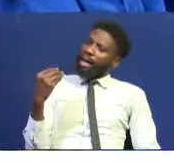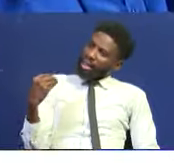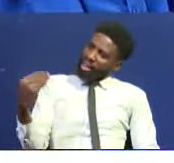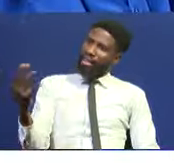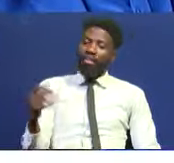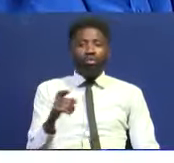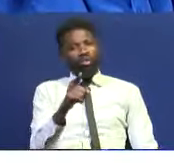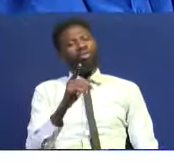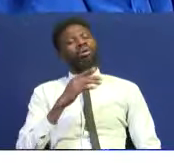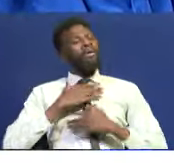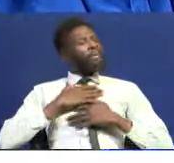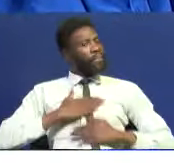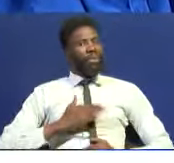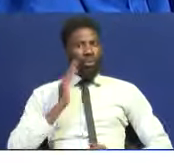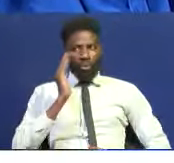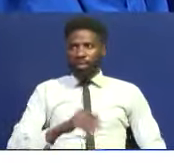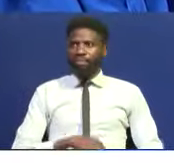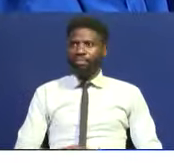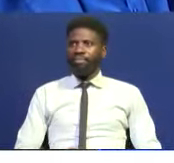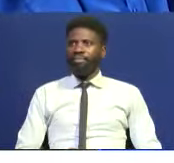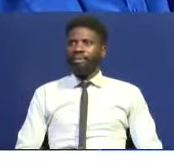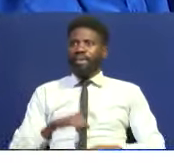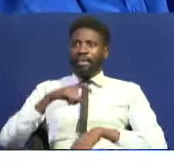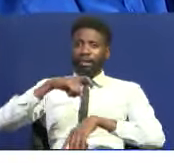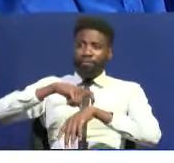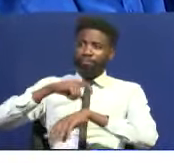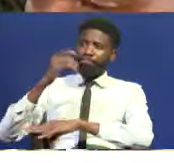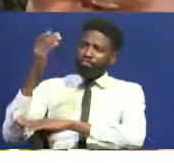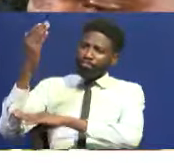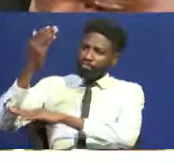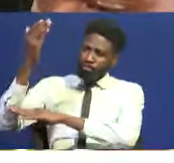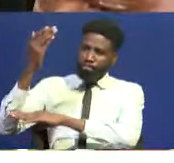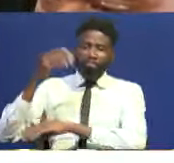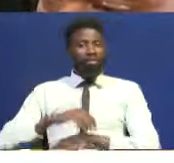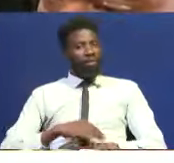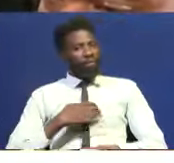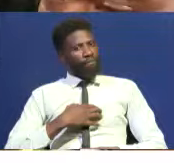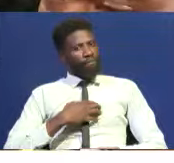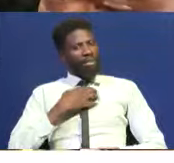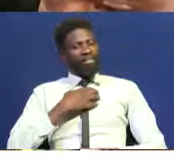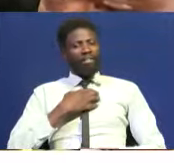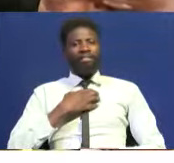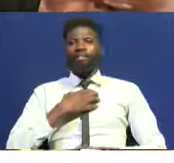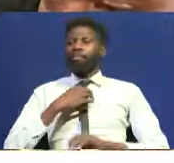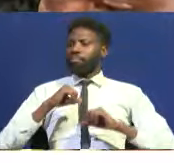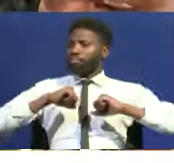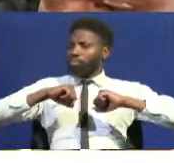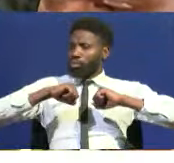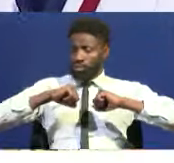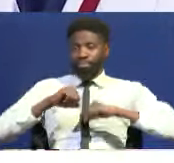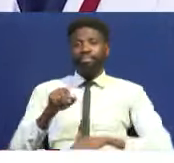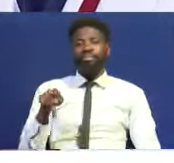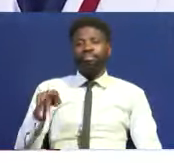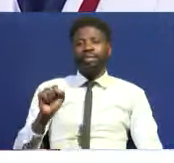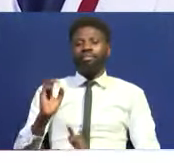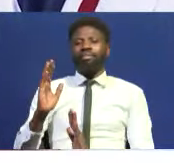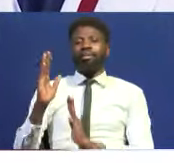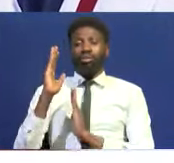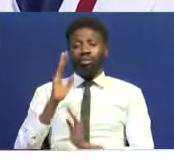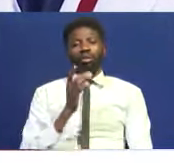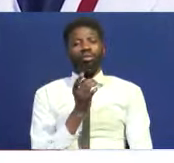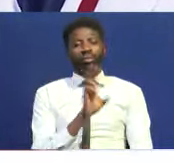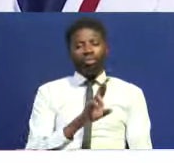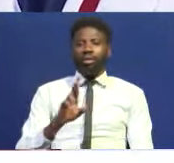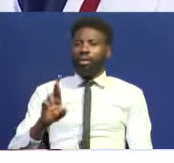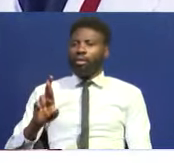okay. Akiwahutubia waumini, mgeni mashuhuri ambaye ni katibu Wizara ya Usalama wa Kitaifa na Utawala, Dr.